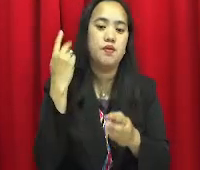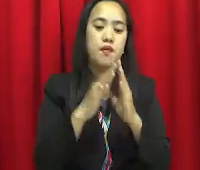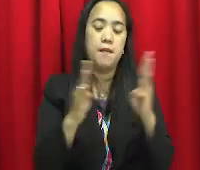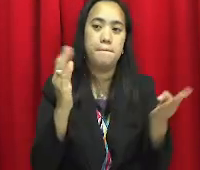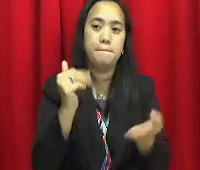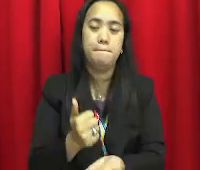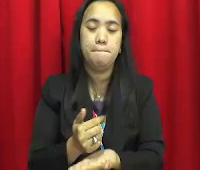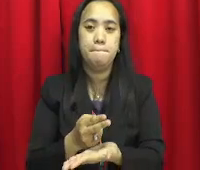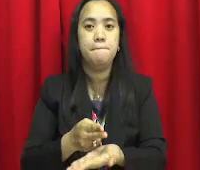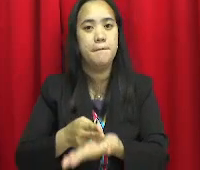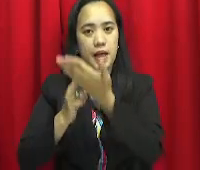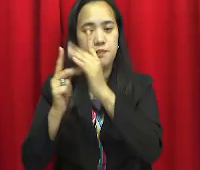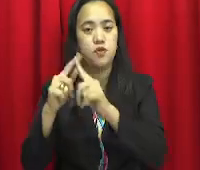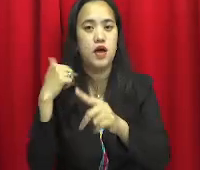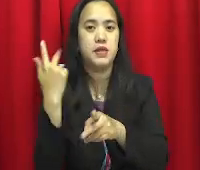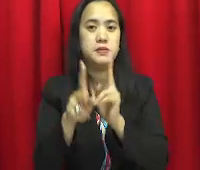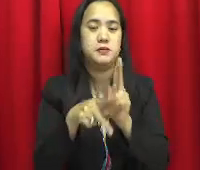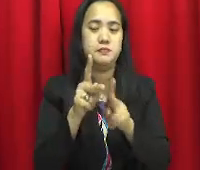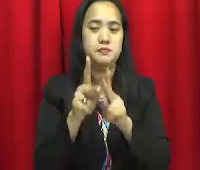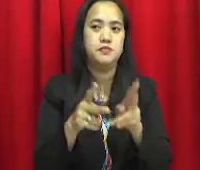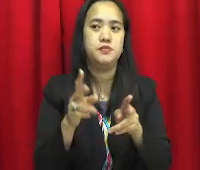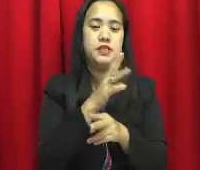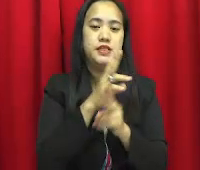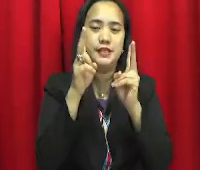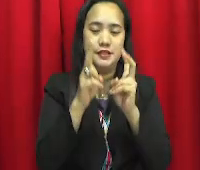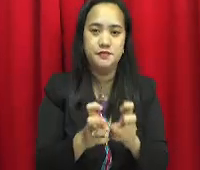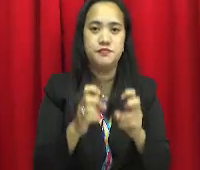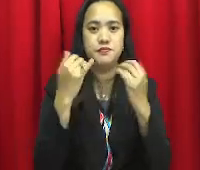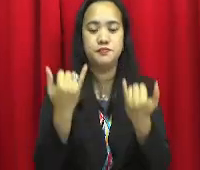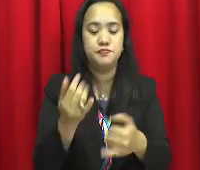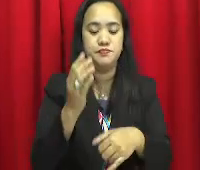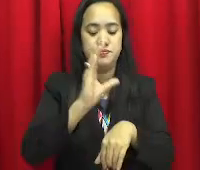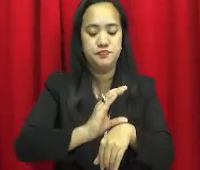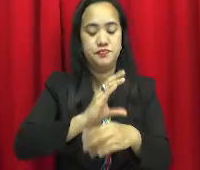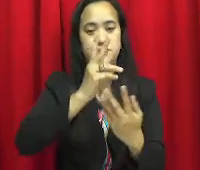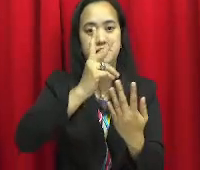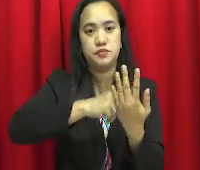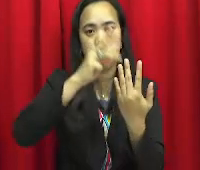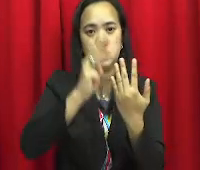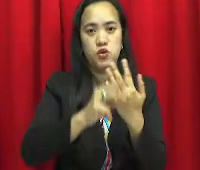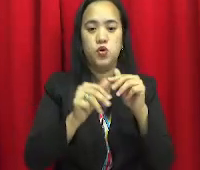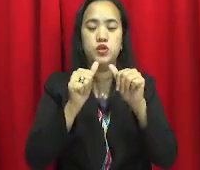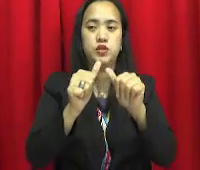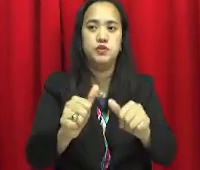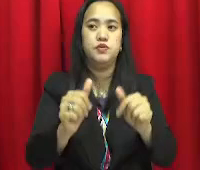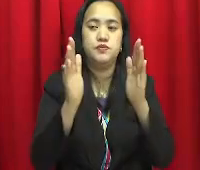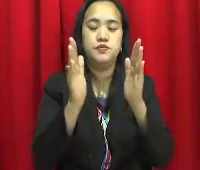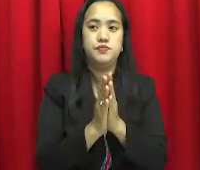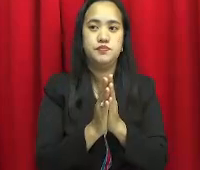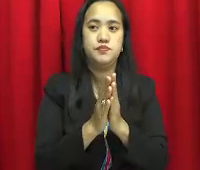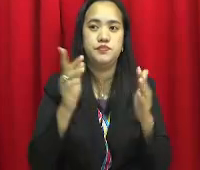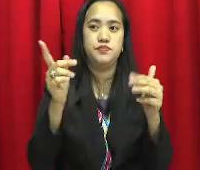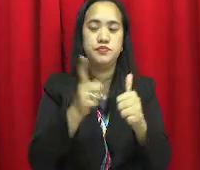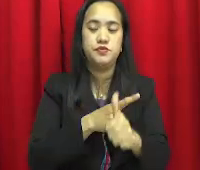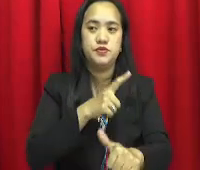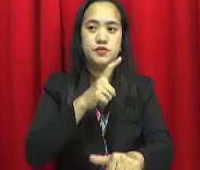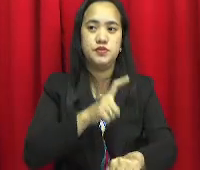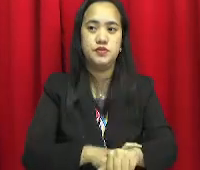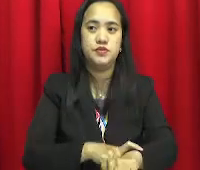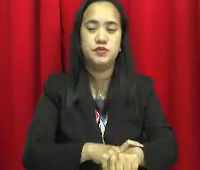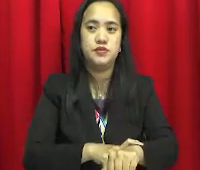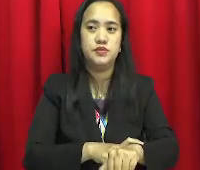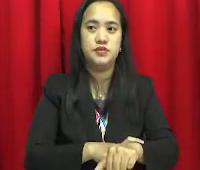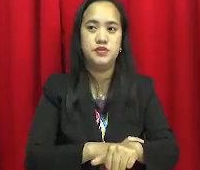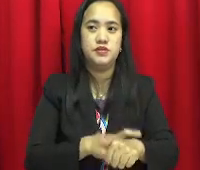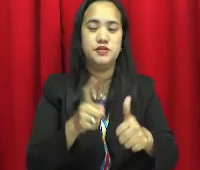May nabibless pa na iba. At syempre sa mga programa natin, patuloy po kayong manood. And first time po tayong may 3 times na